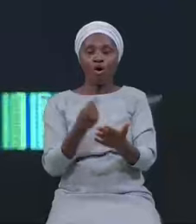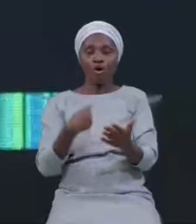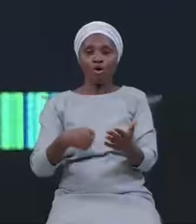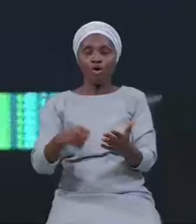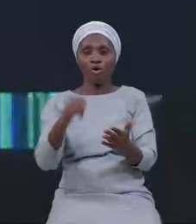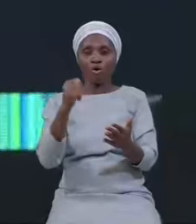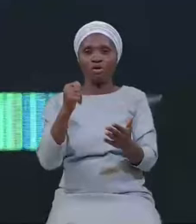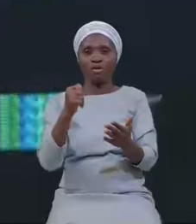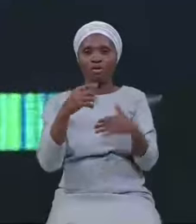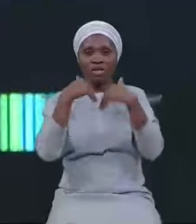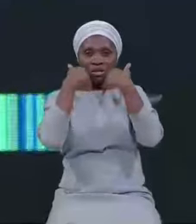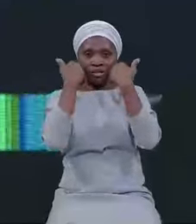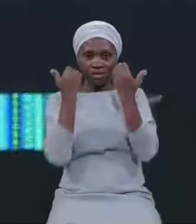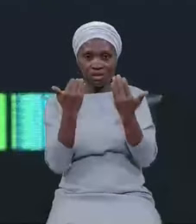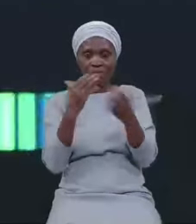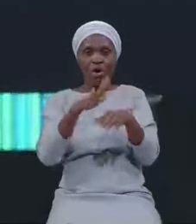et tout